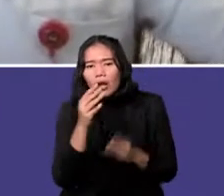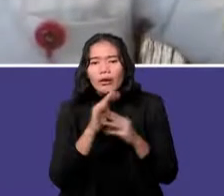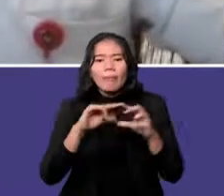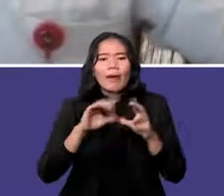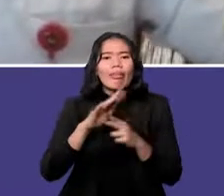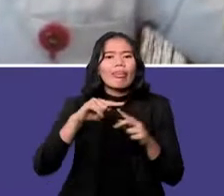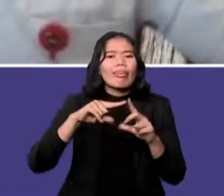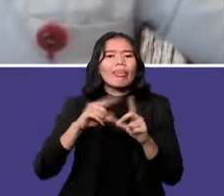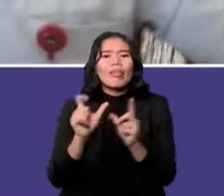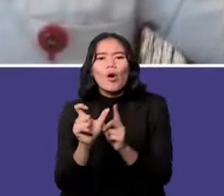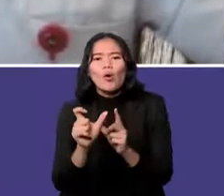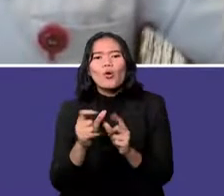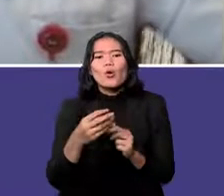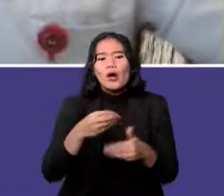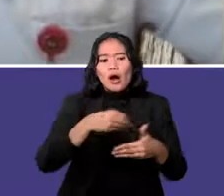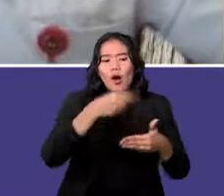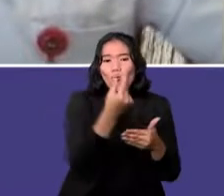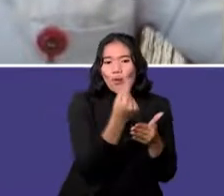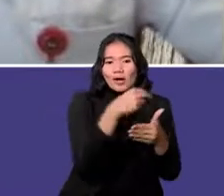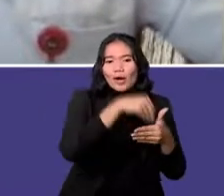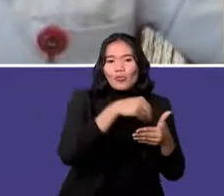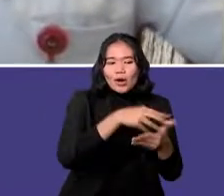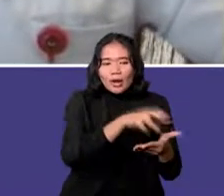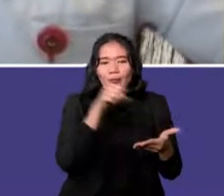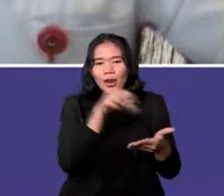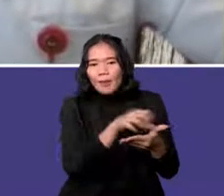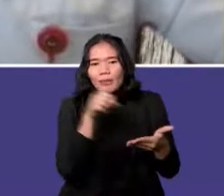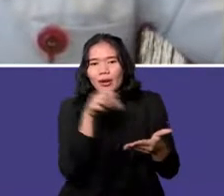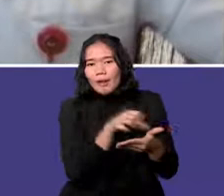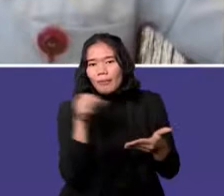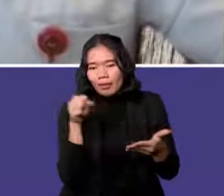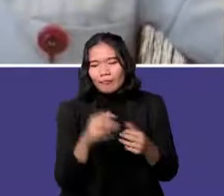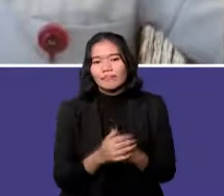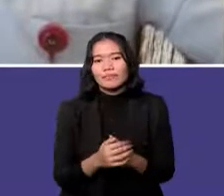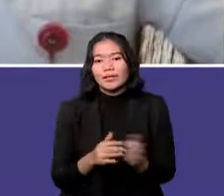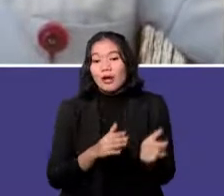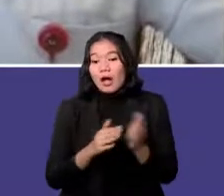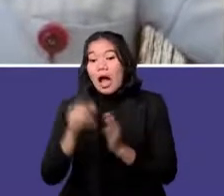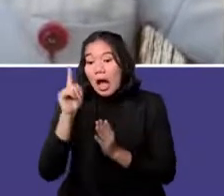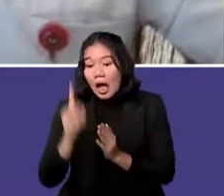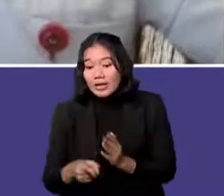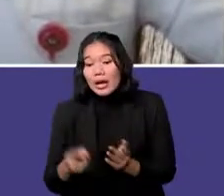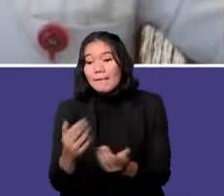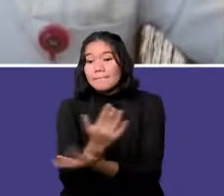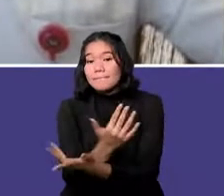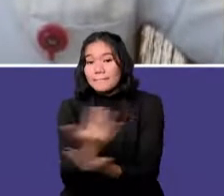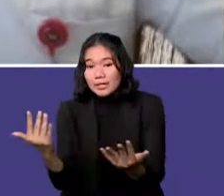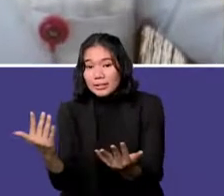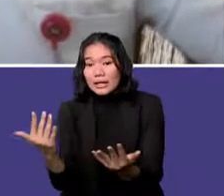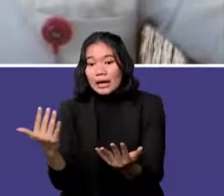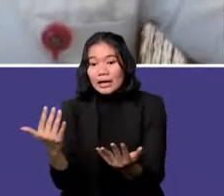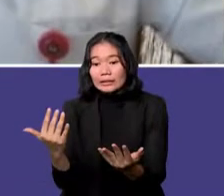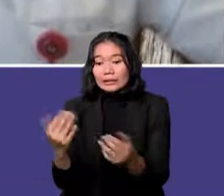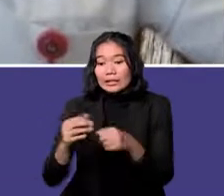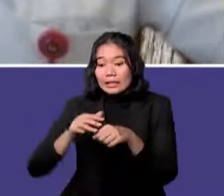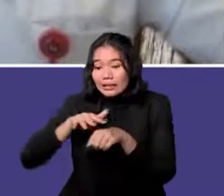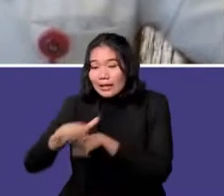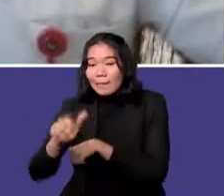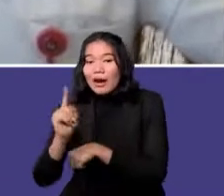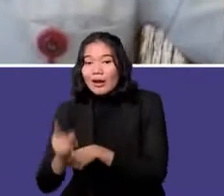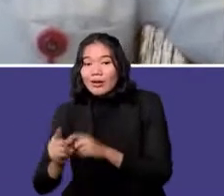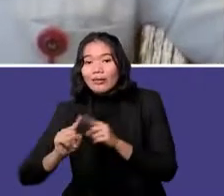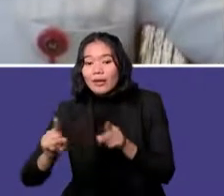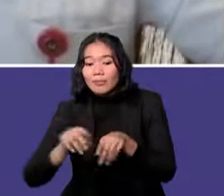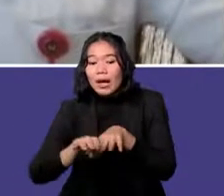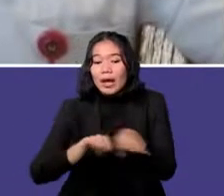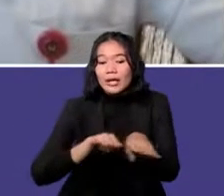Nah, selanjutnya yang terakhir adalah masyarakat terdampak sehingga kehilangan sumber ekonomi tapi belum mampu beradaptasi untuk